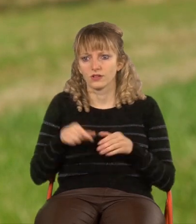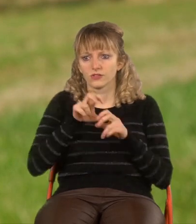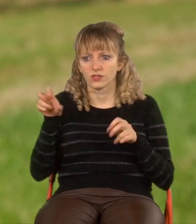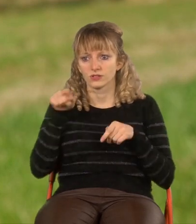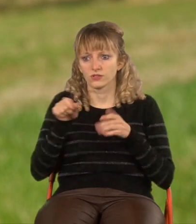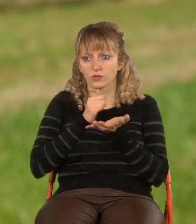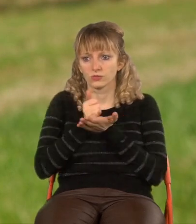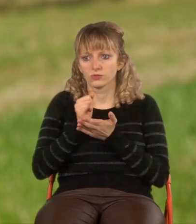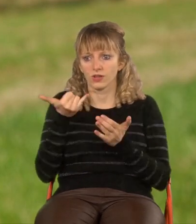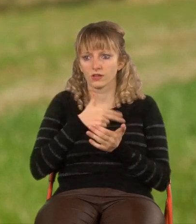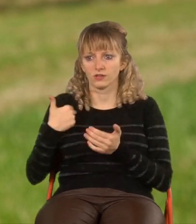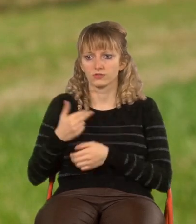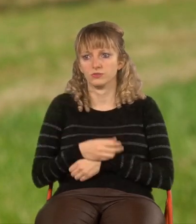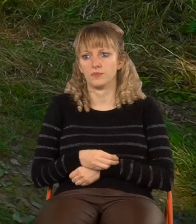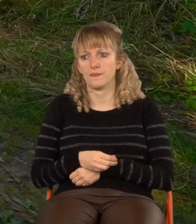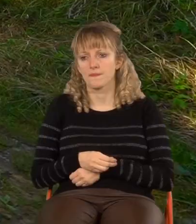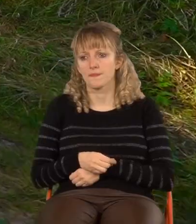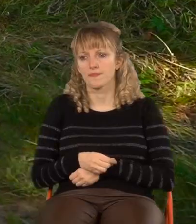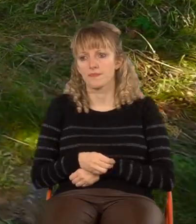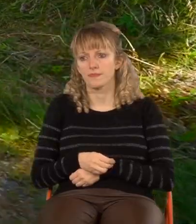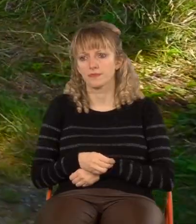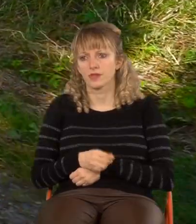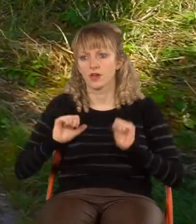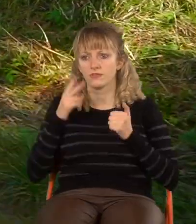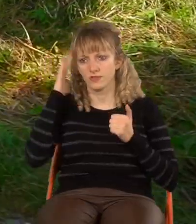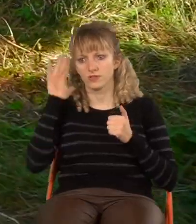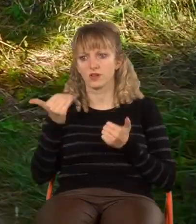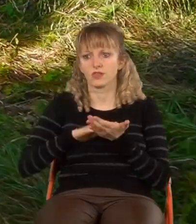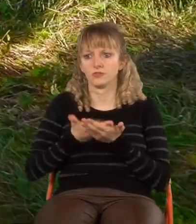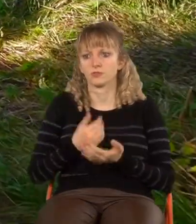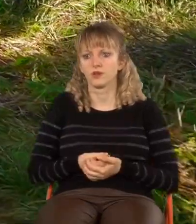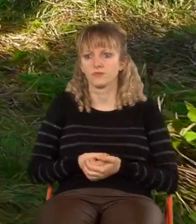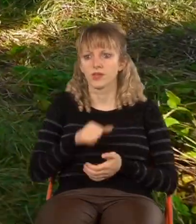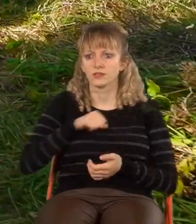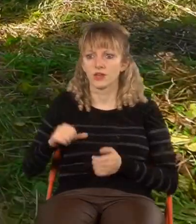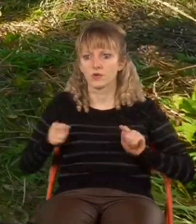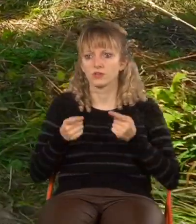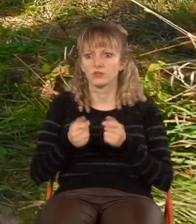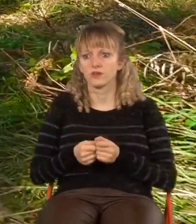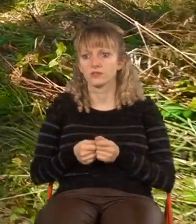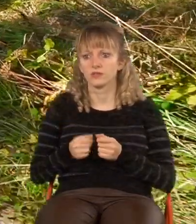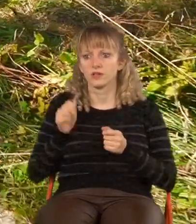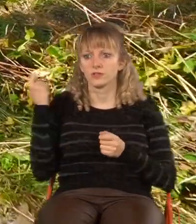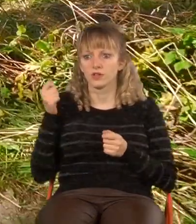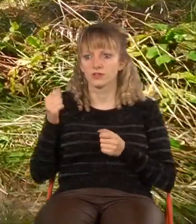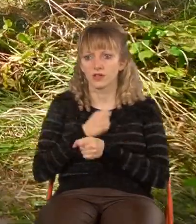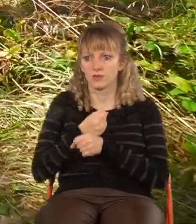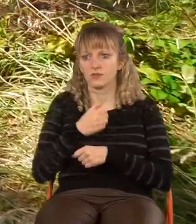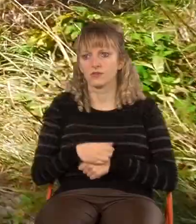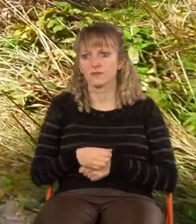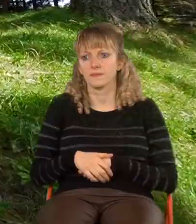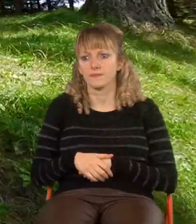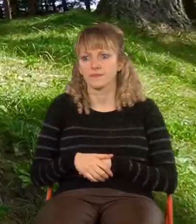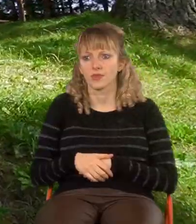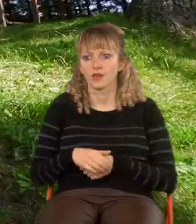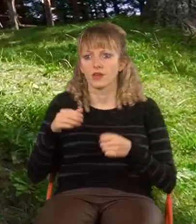czasie takiego kursu jak nasz, żeby wiedzieć, jak na przykład zamortyzować przejazd po kamieniach, czy nawet